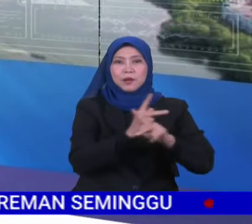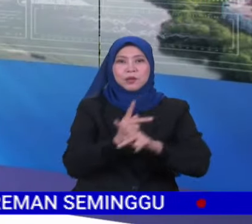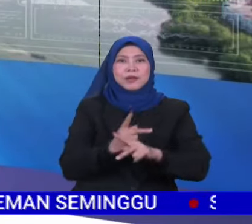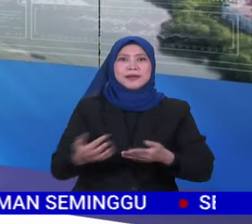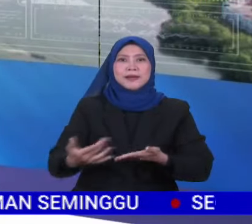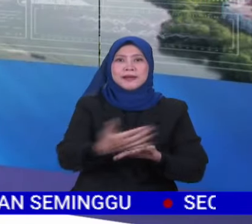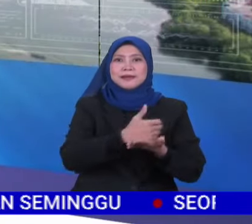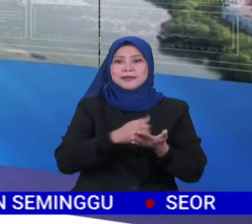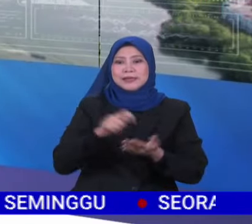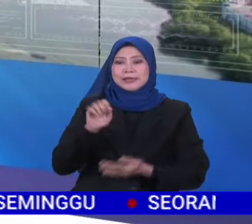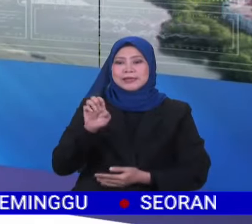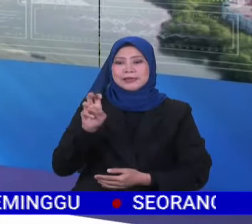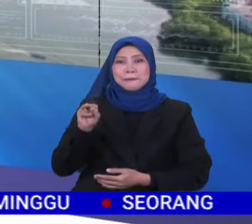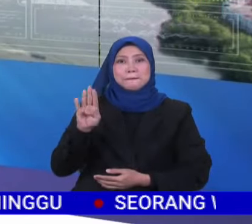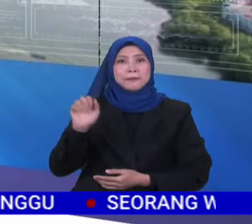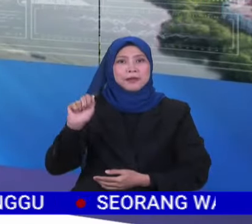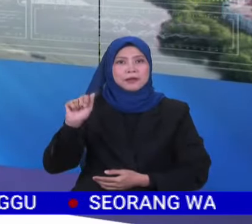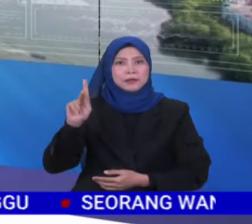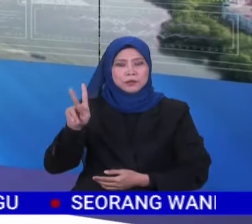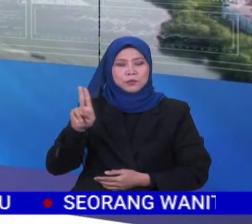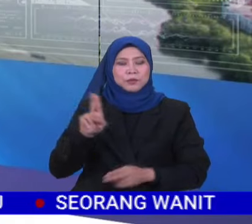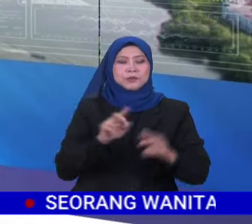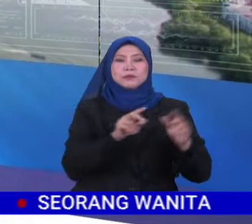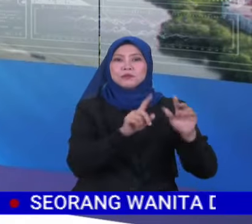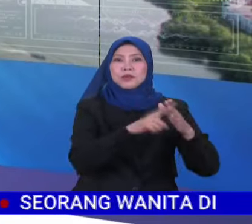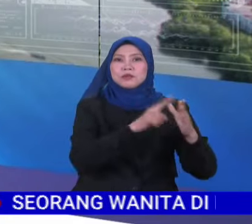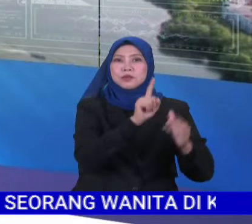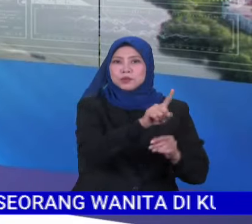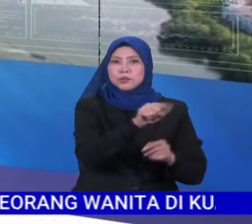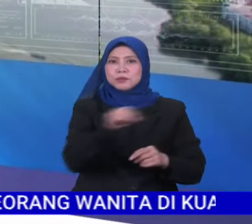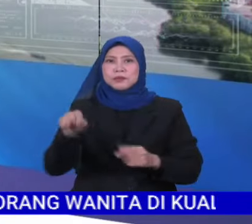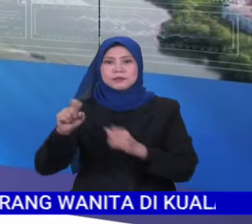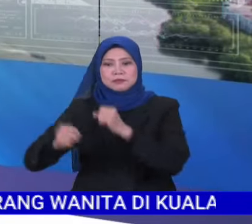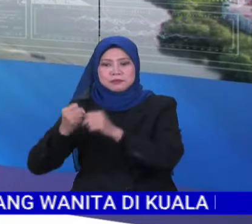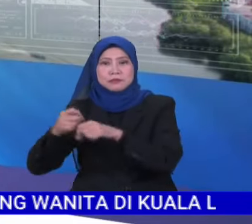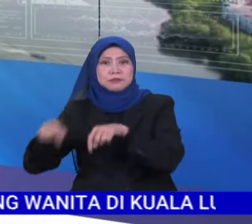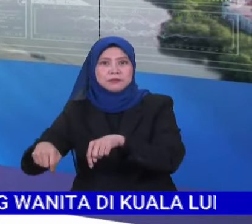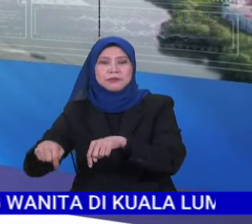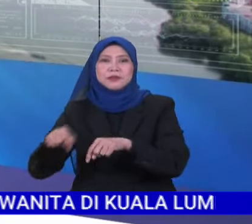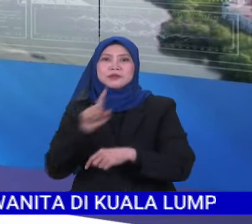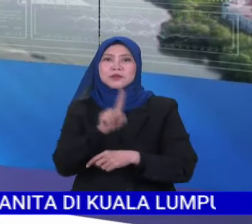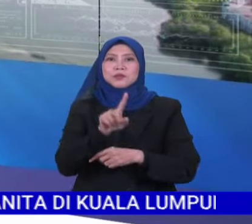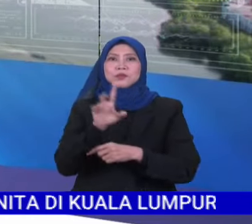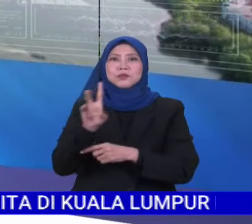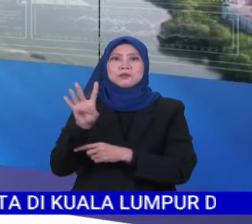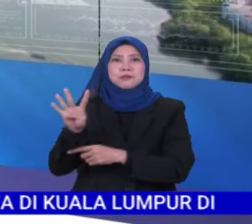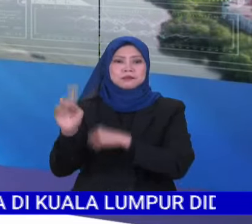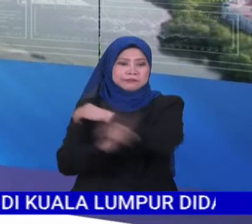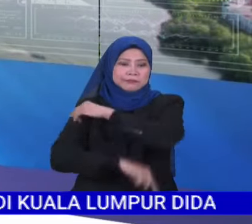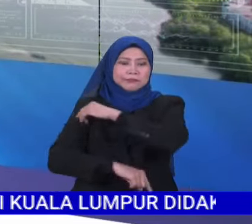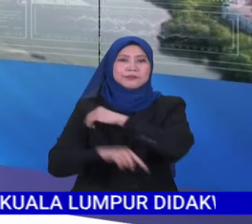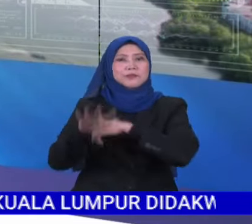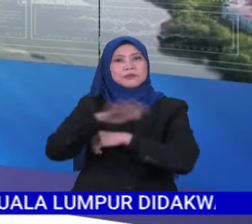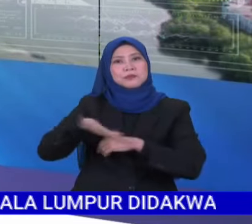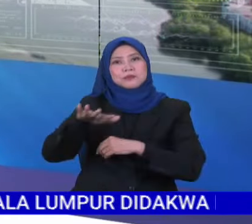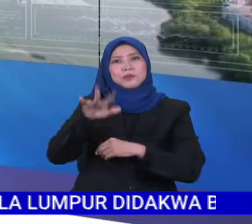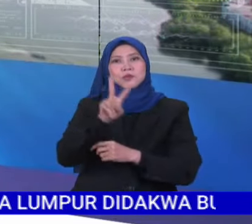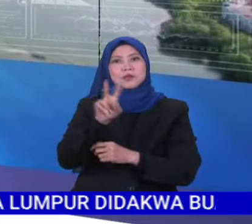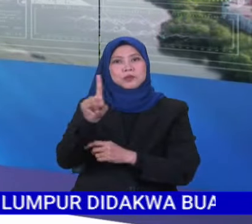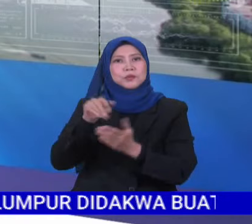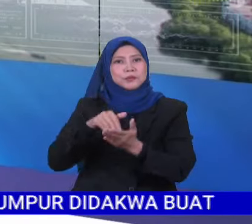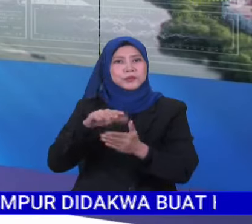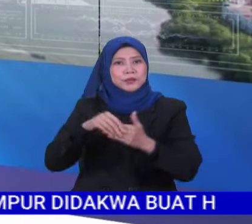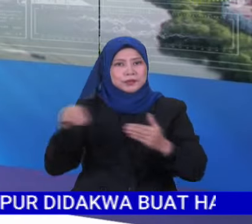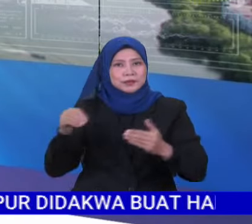tembakau 2004 jadi pada Januari hingga Mei tahun ini saja sebanyak 174 kompaun bernilai hampir 20